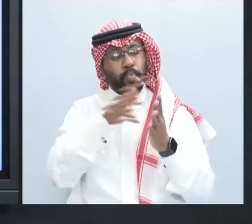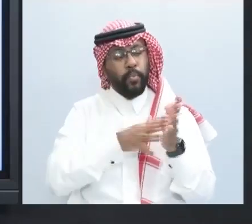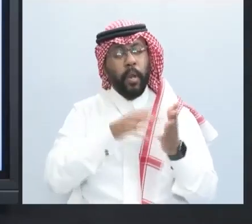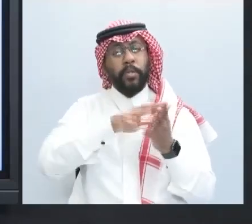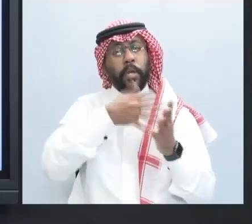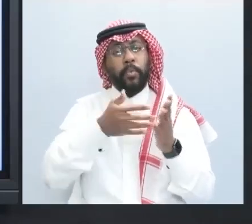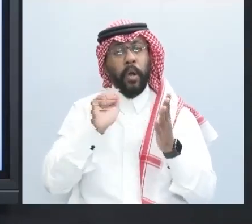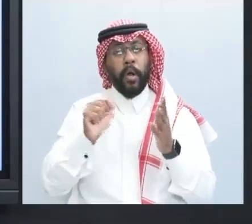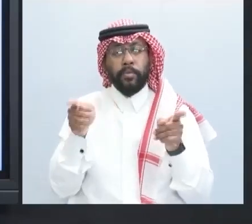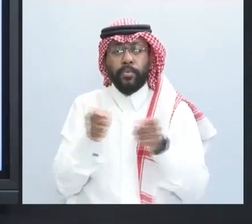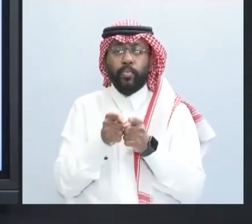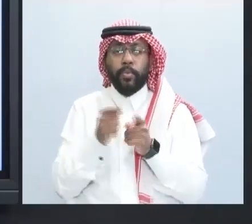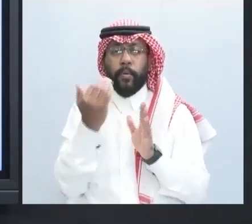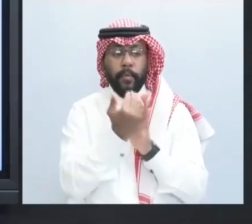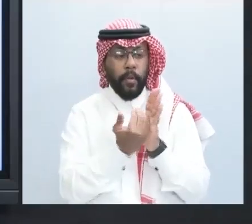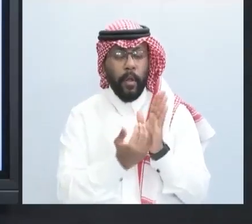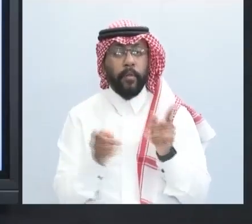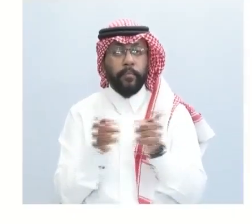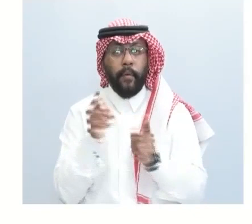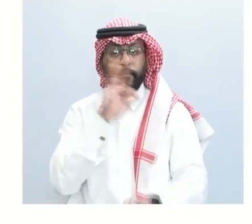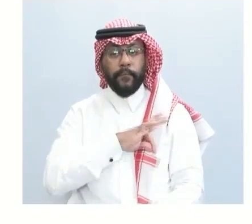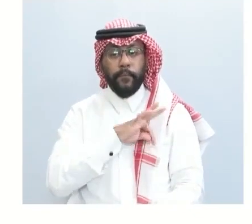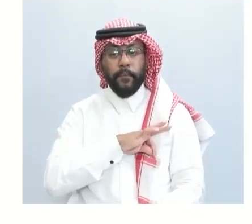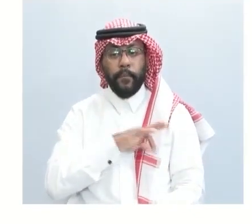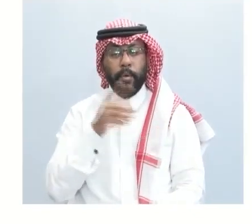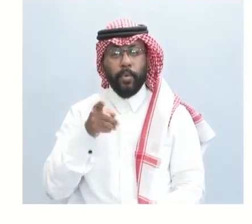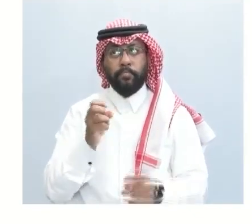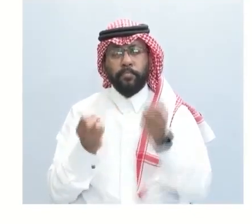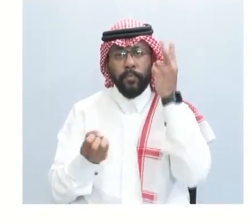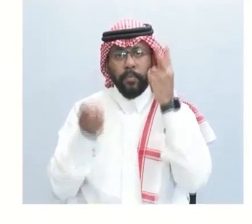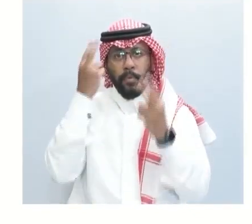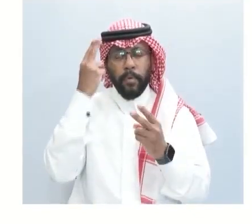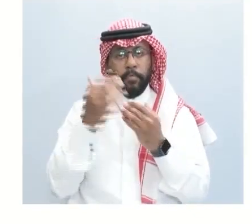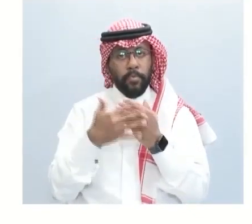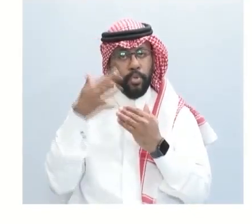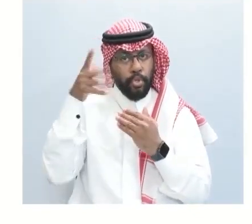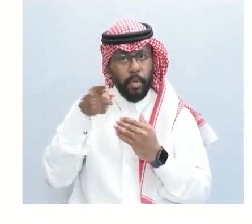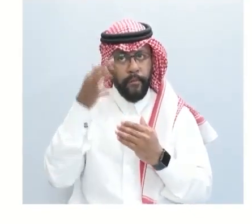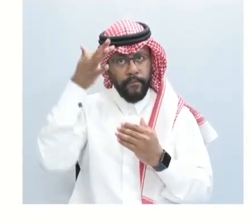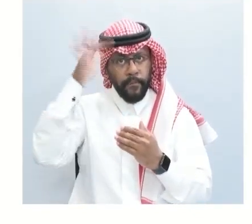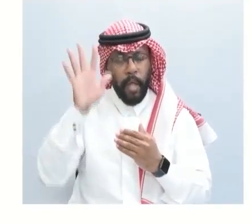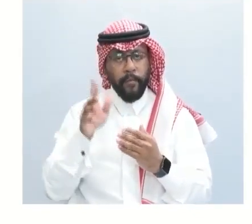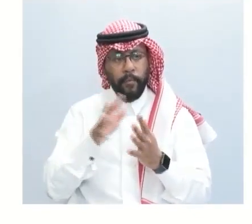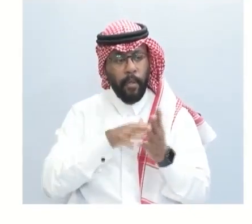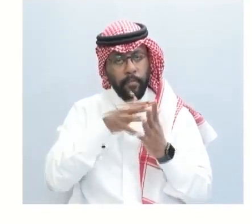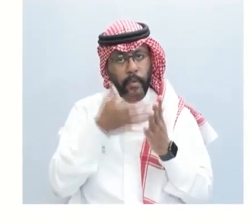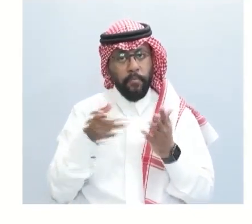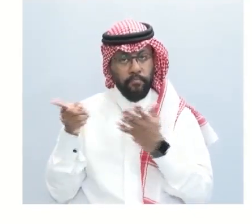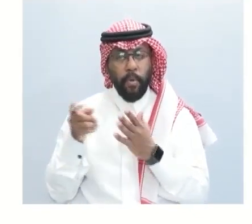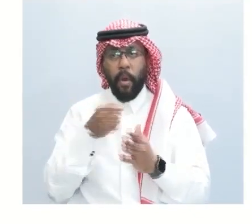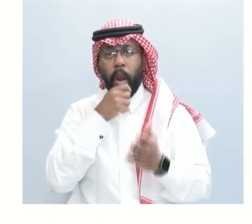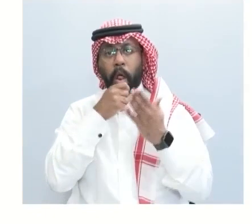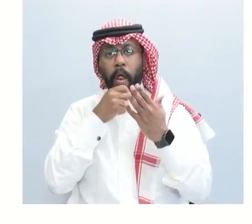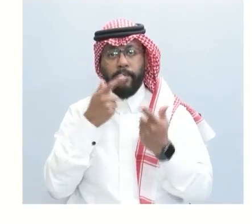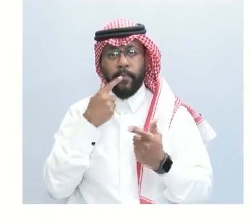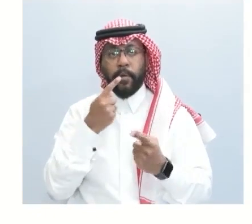اوجد يلخص مهارات الخطابه والالقاء حاول ابتكار تصنيف جديد بامكانك تبتكر تصنيفا اخر ما هي مهارات الخطاب